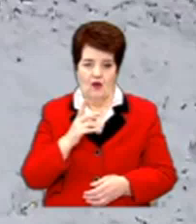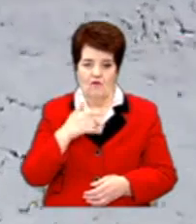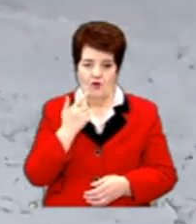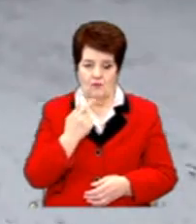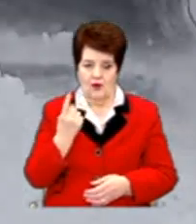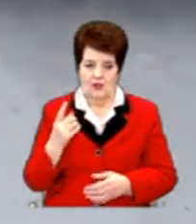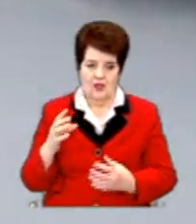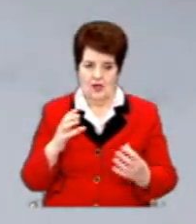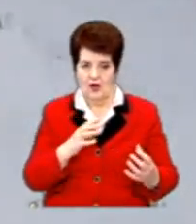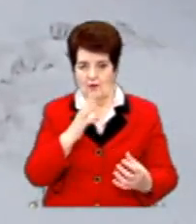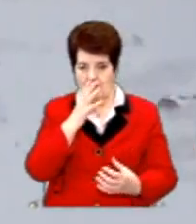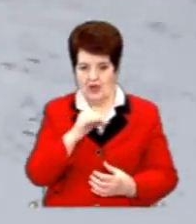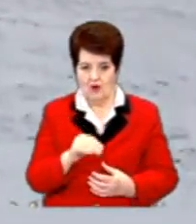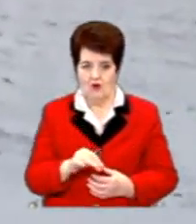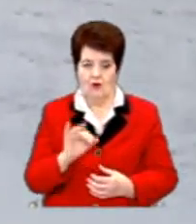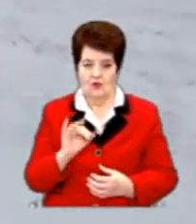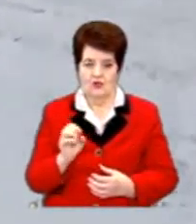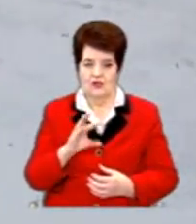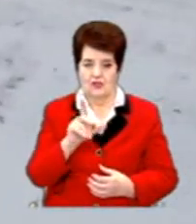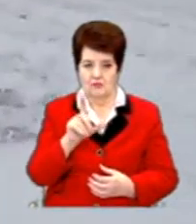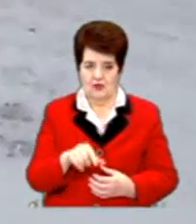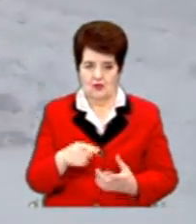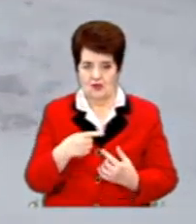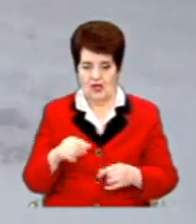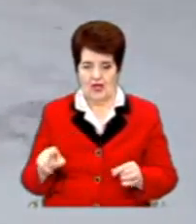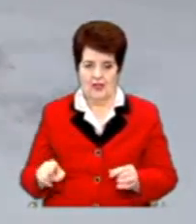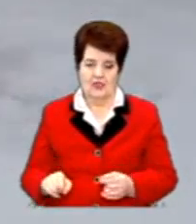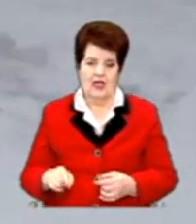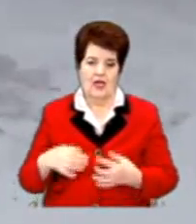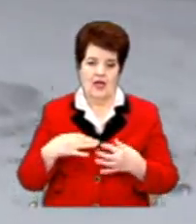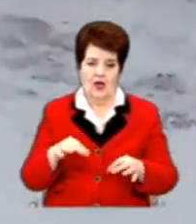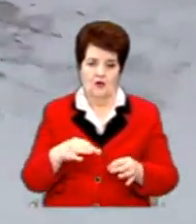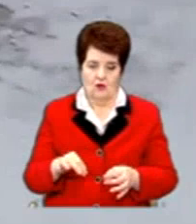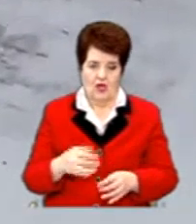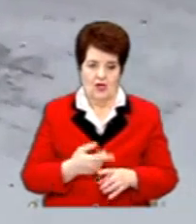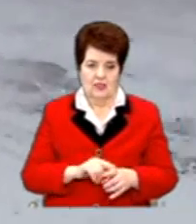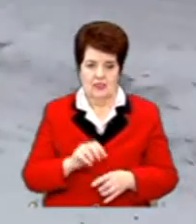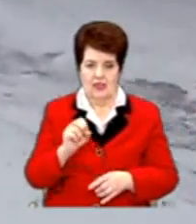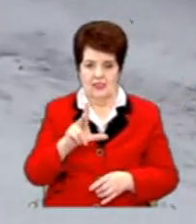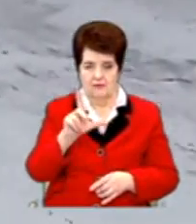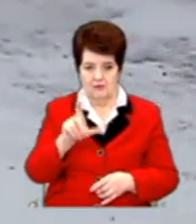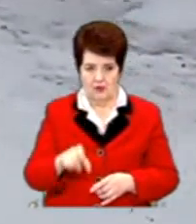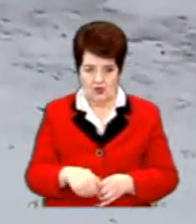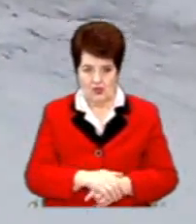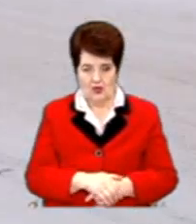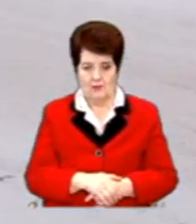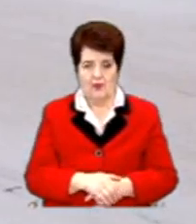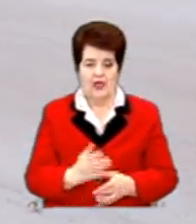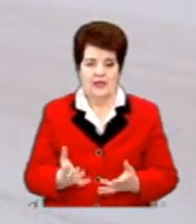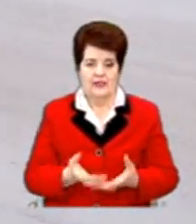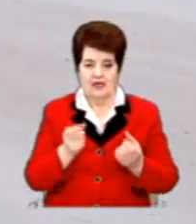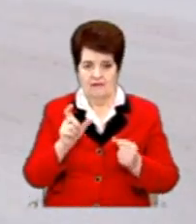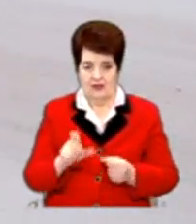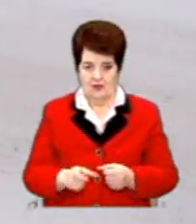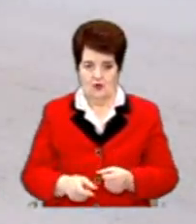un microbuz care transporta 15 pasageri, dar și alte 7 autoturisme în care se aflau 13 persoane. Salvatorii au reușit